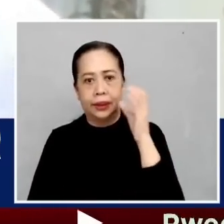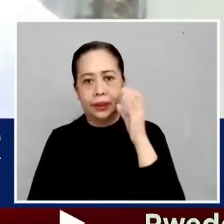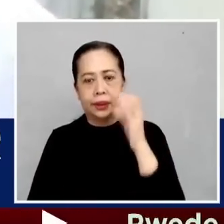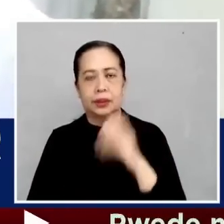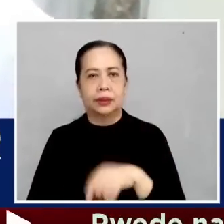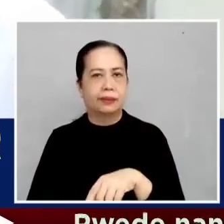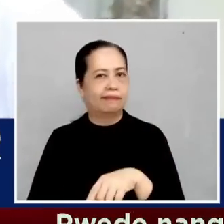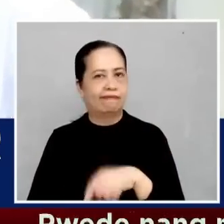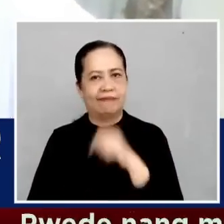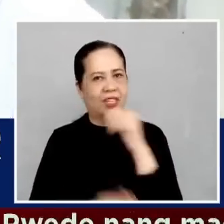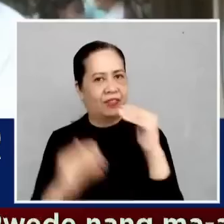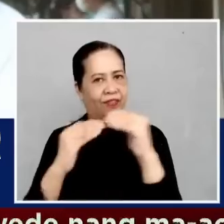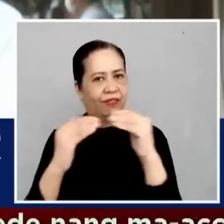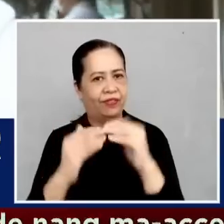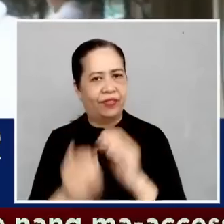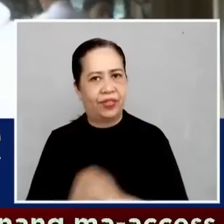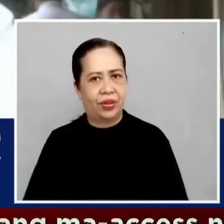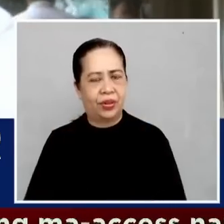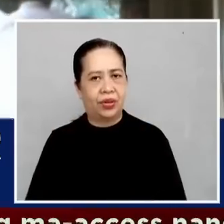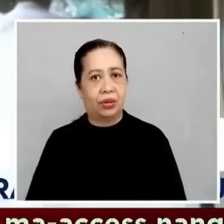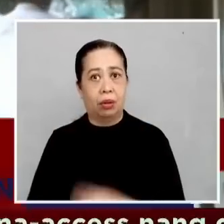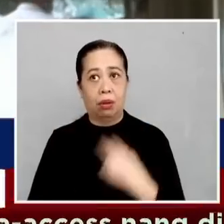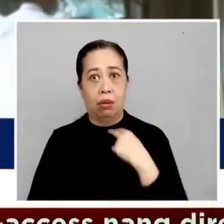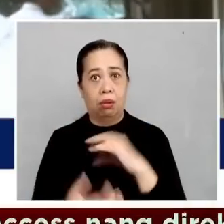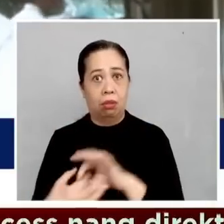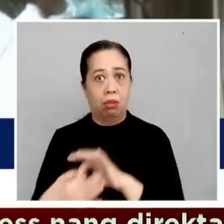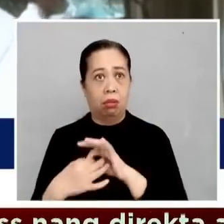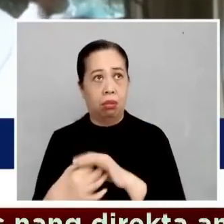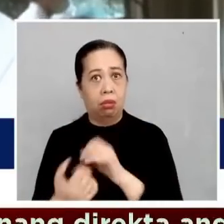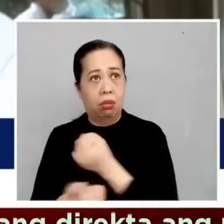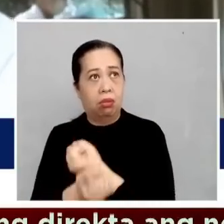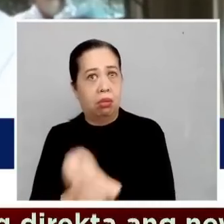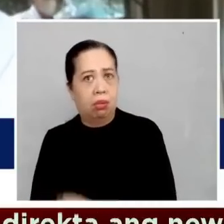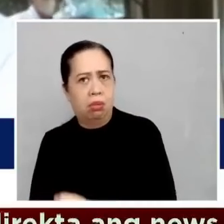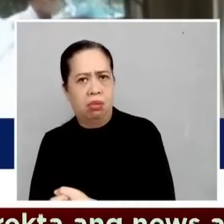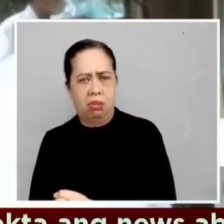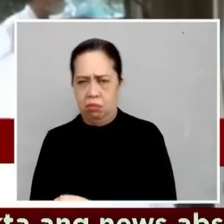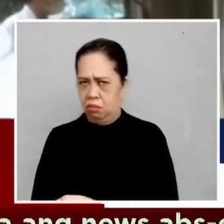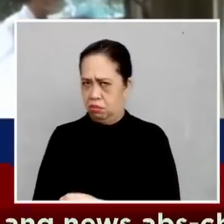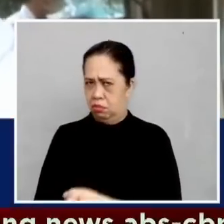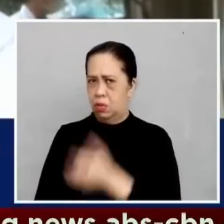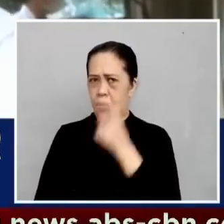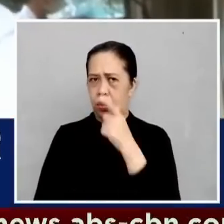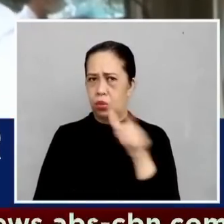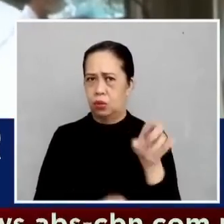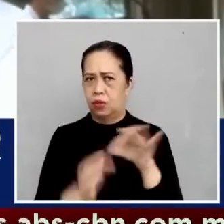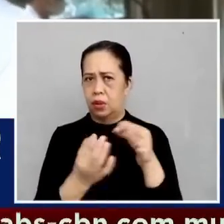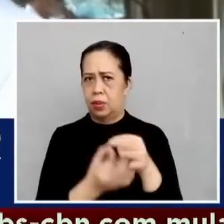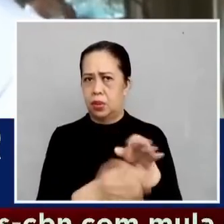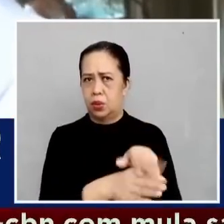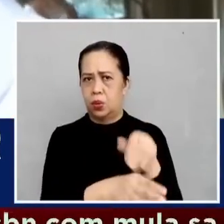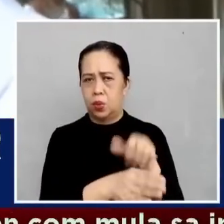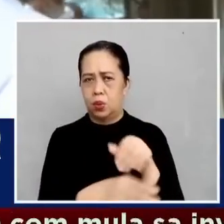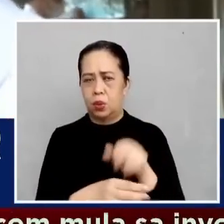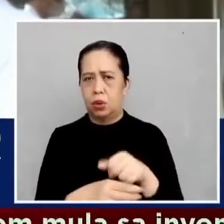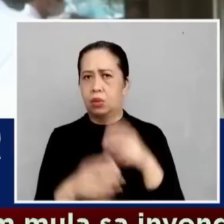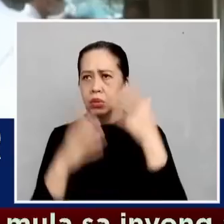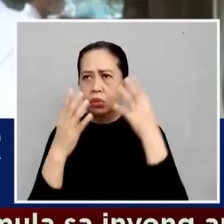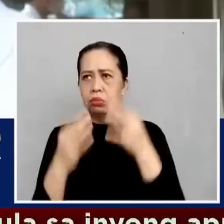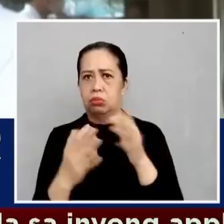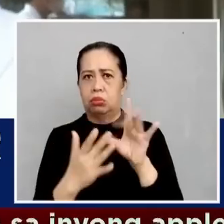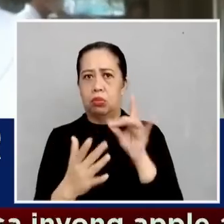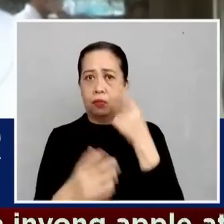ito patas. Matatali ka dun sa mandatory na yun, parang mahihirapan din yung family. So, choice po yun. So, kung